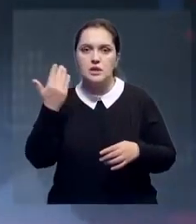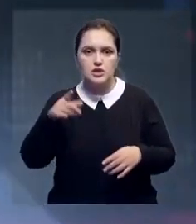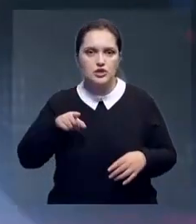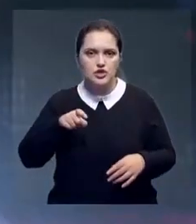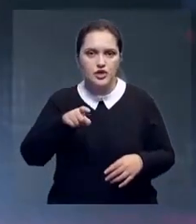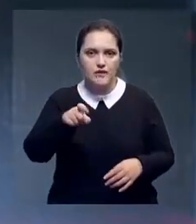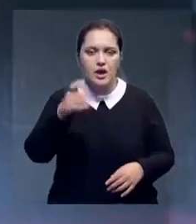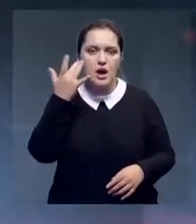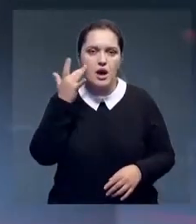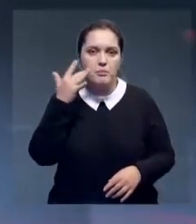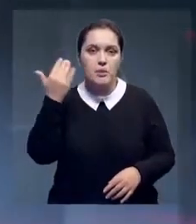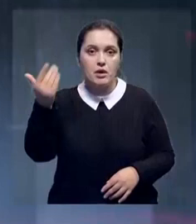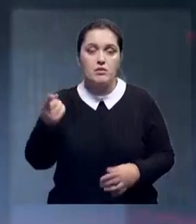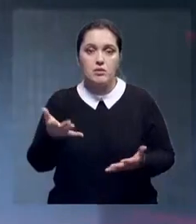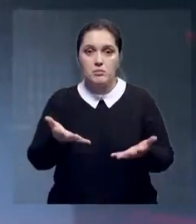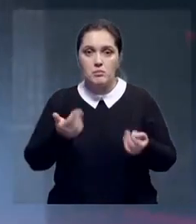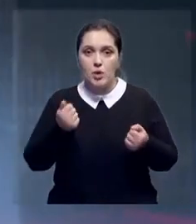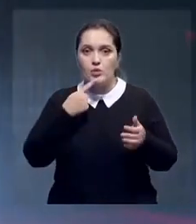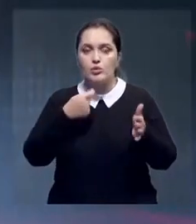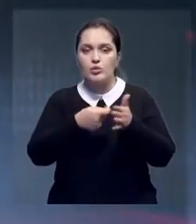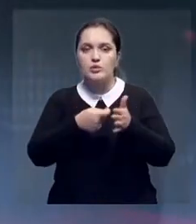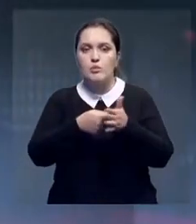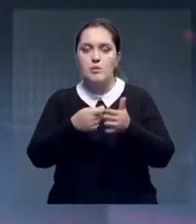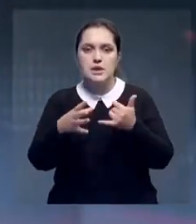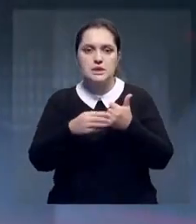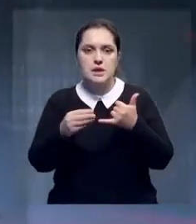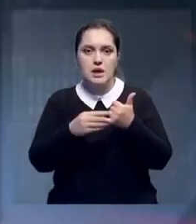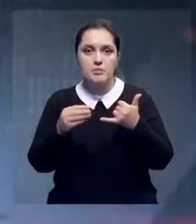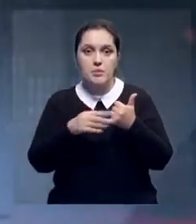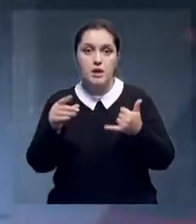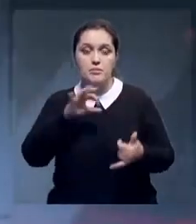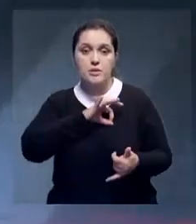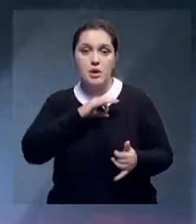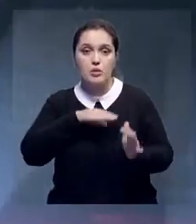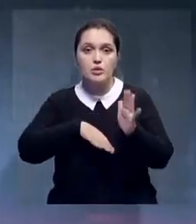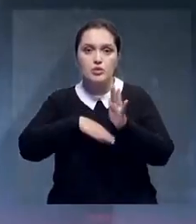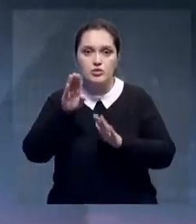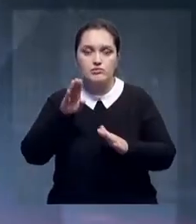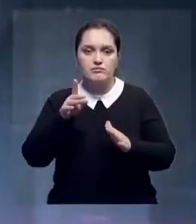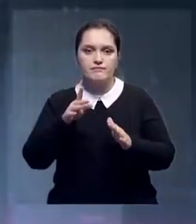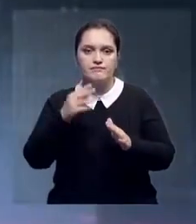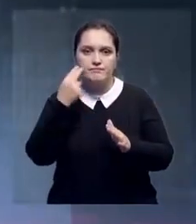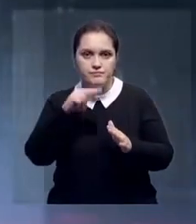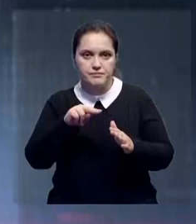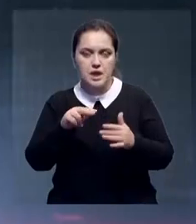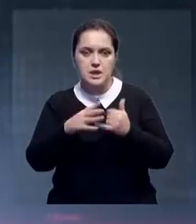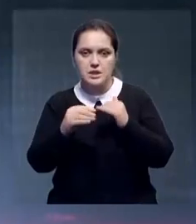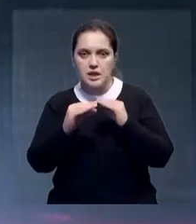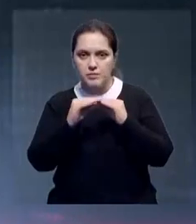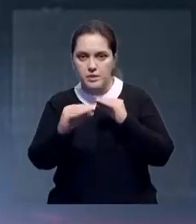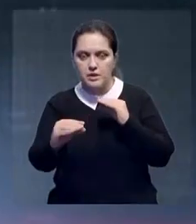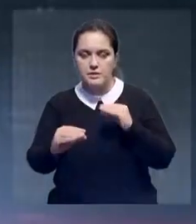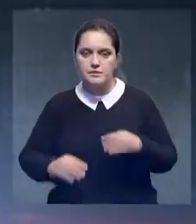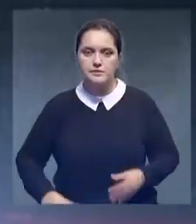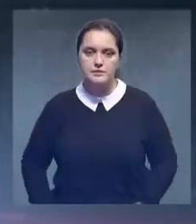калифорнийских червей. От них получает органическое удобрение биогумус. Его применяют для улучшения плодородия почвы. Анастасия